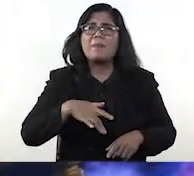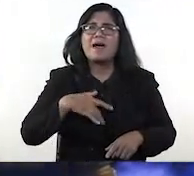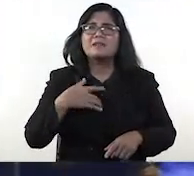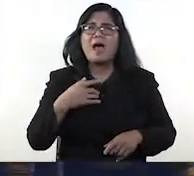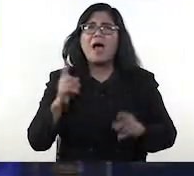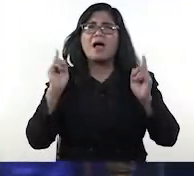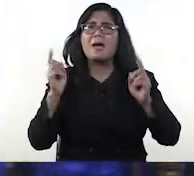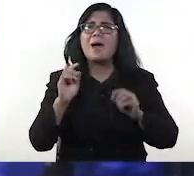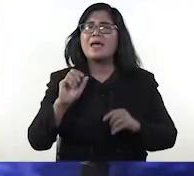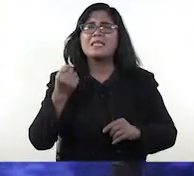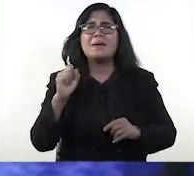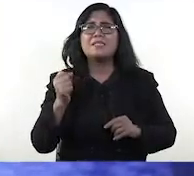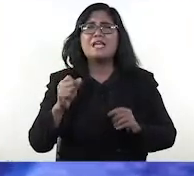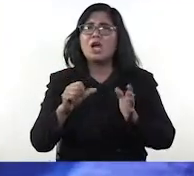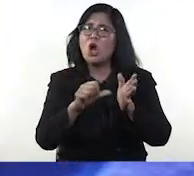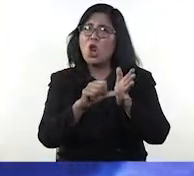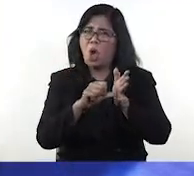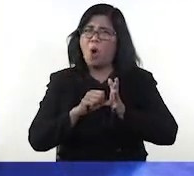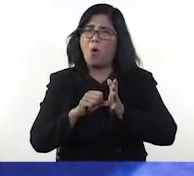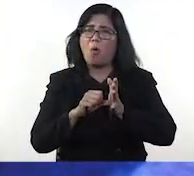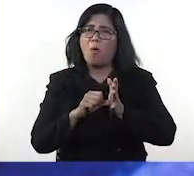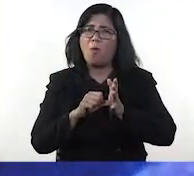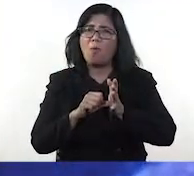merasa agama enggak bisa nolong dan